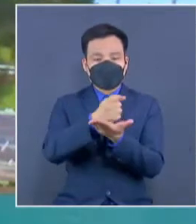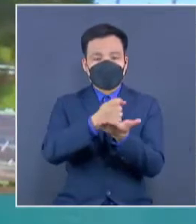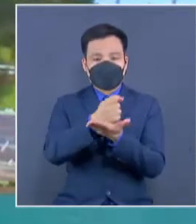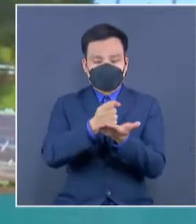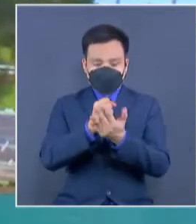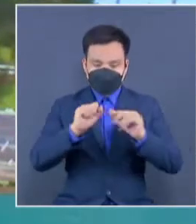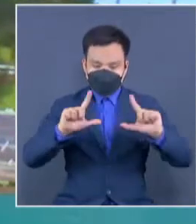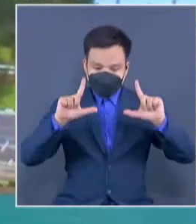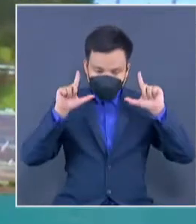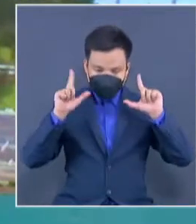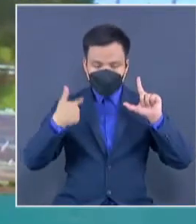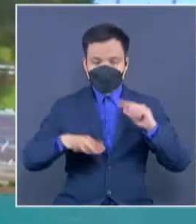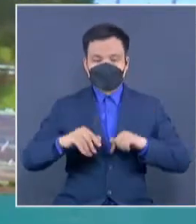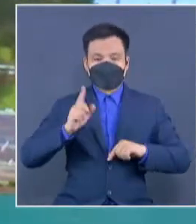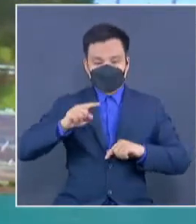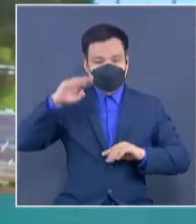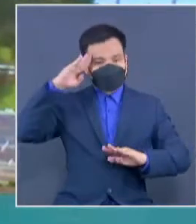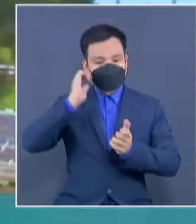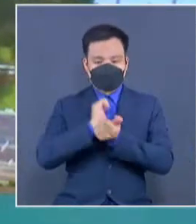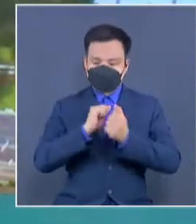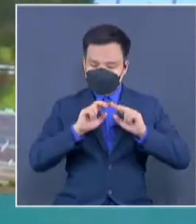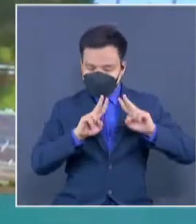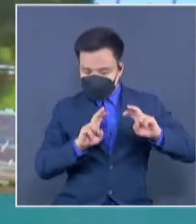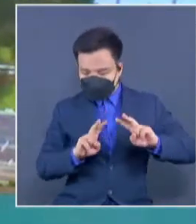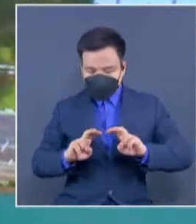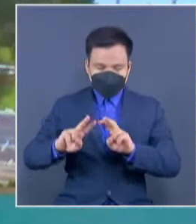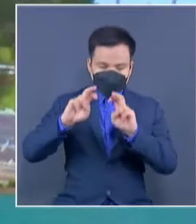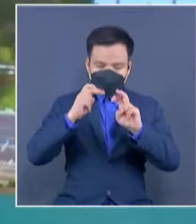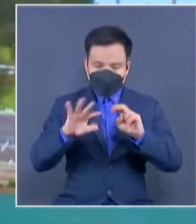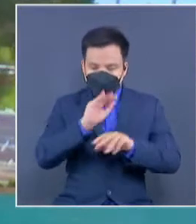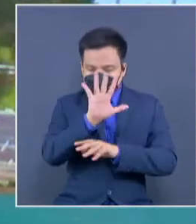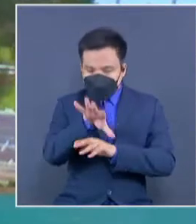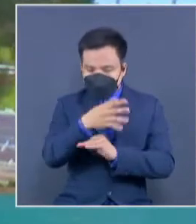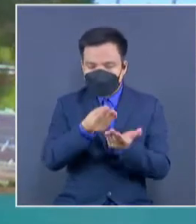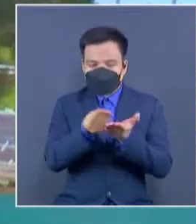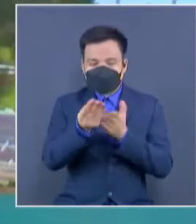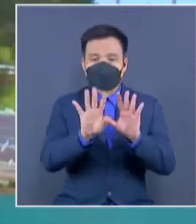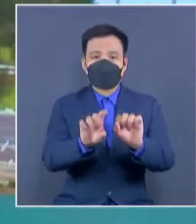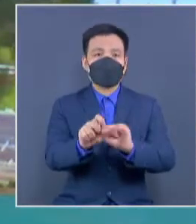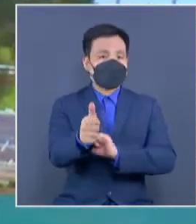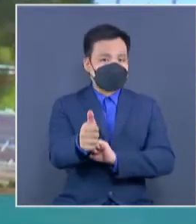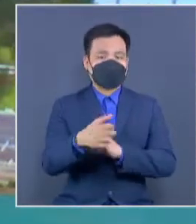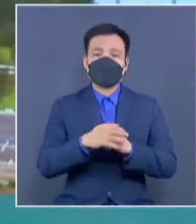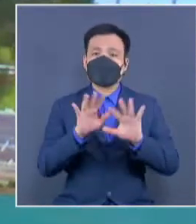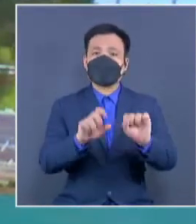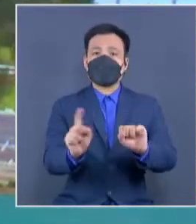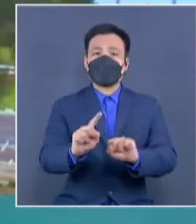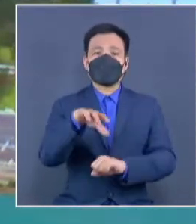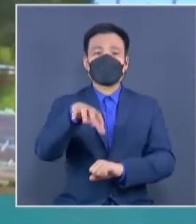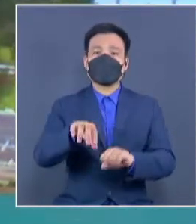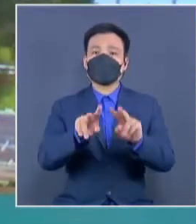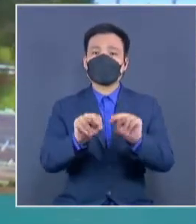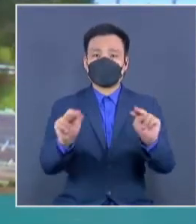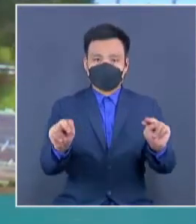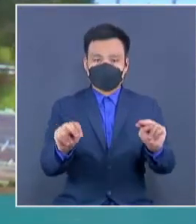เดียวนะครับไล่ตามกันมาติดตามกันมาล่อซื้อจับกุมได้ในพื้นที่จังหวัดนนทบุรีทีนี้ของก